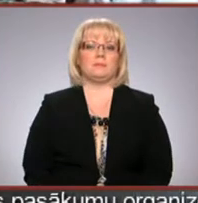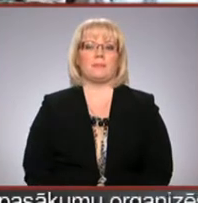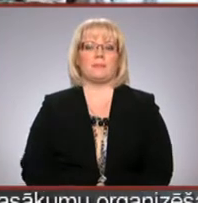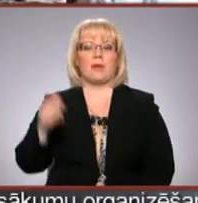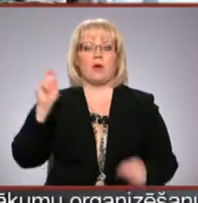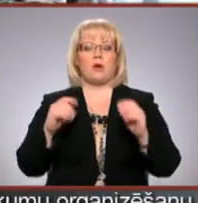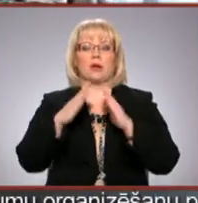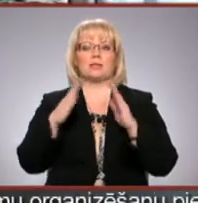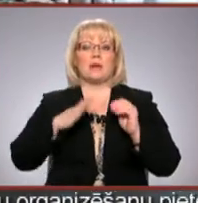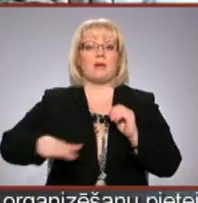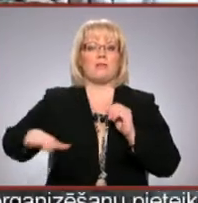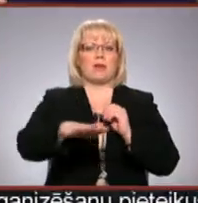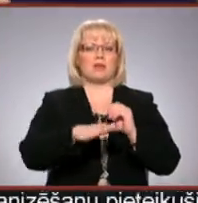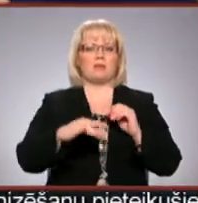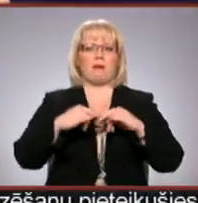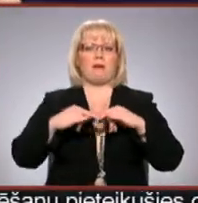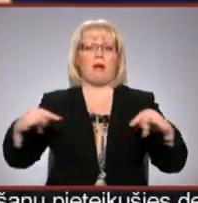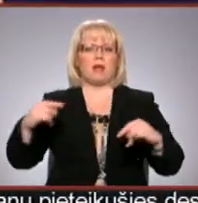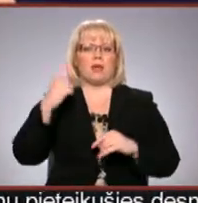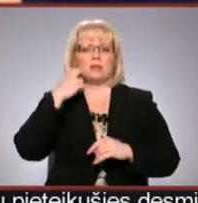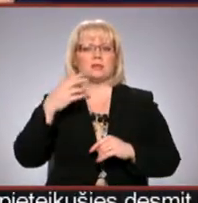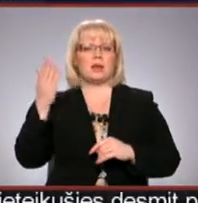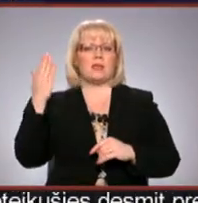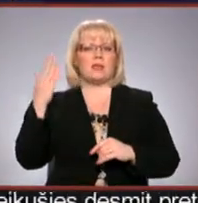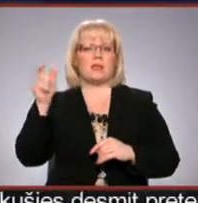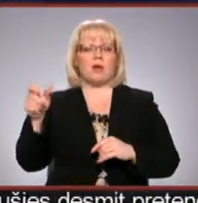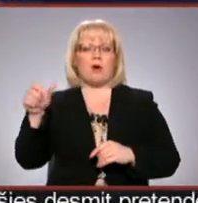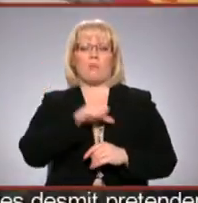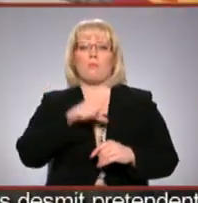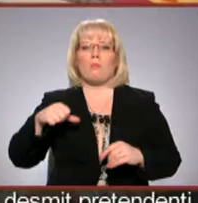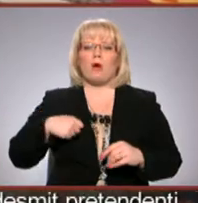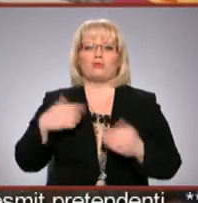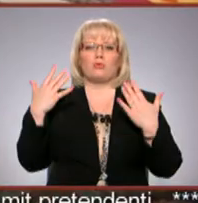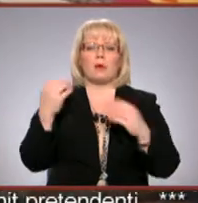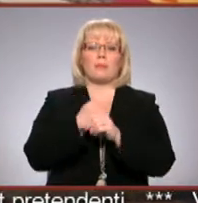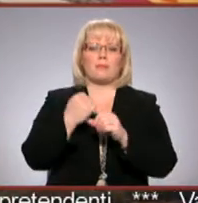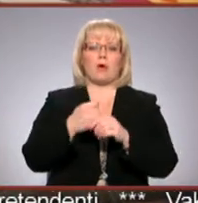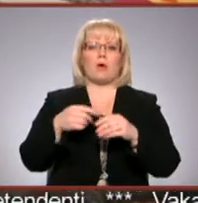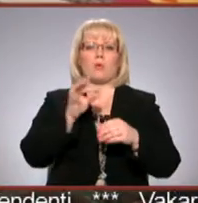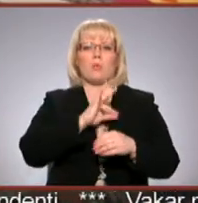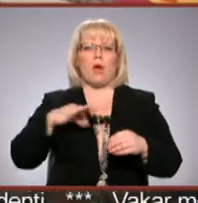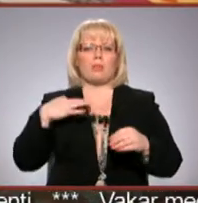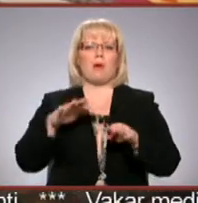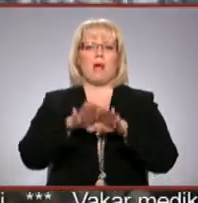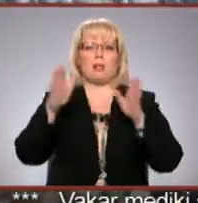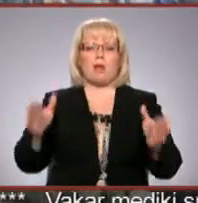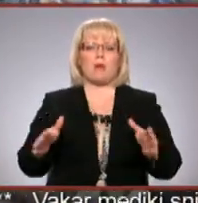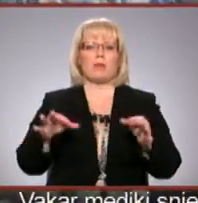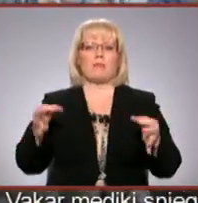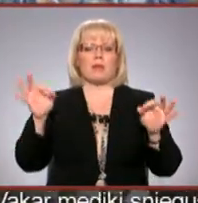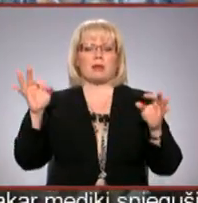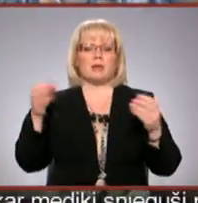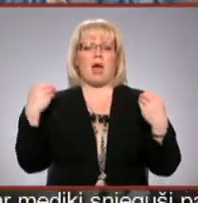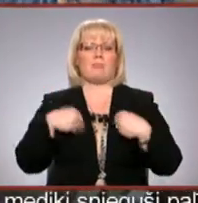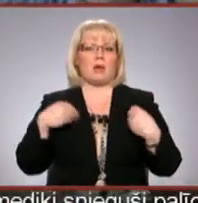Kongresu nama vestibilā rindojas galdi ar senioru pašu rokām darinātām rotām, galdautiem gleznām, dekoriem un apģērbiem. Vija